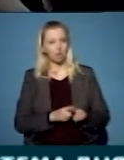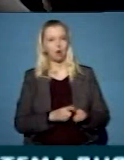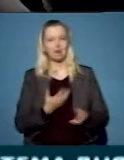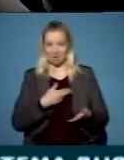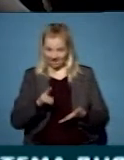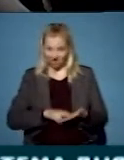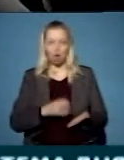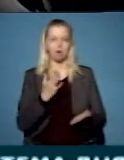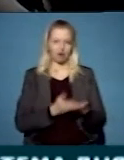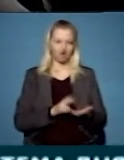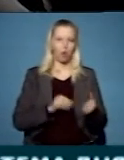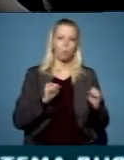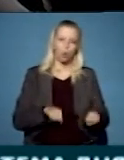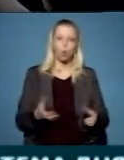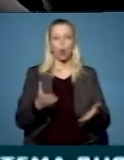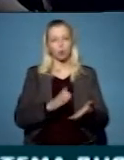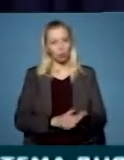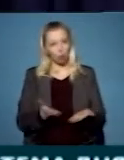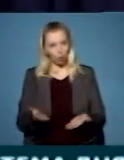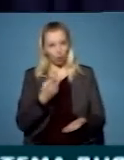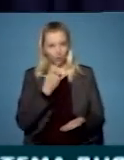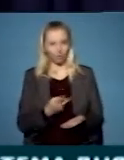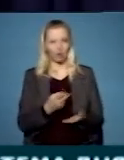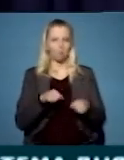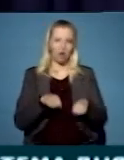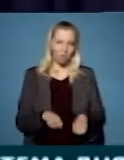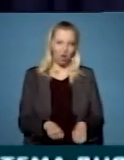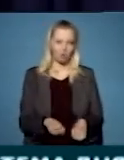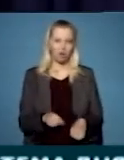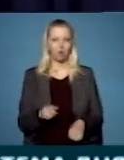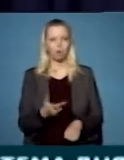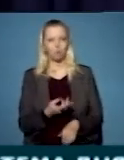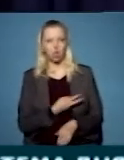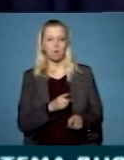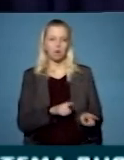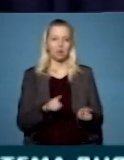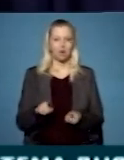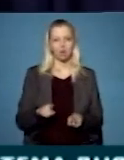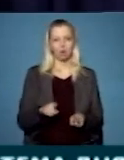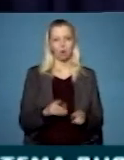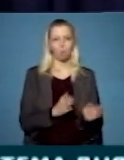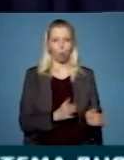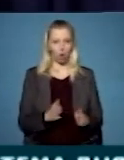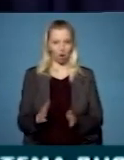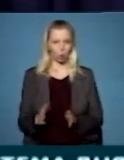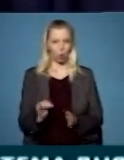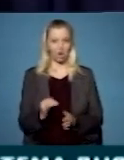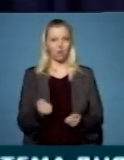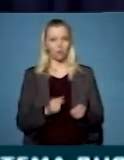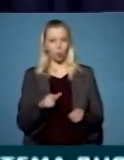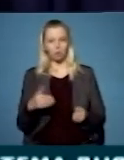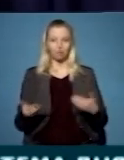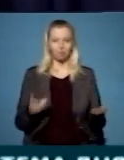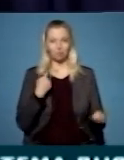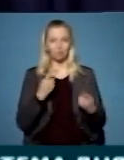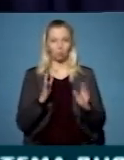сертифікат, можливо, ознайомили сертифікатом з правами, якщо ви не бажаєте, от такий-такий порядок. І водії між собою